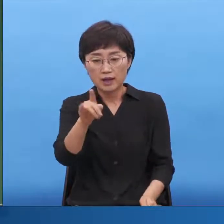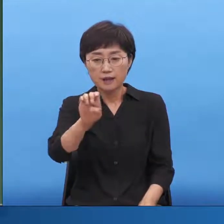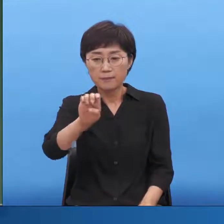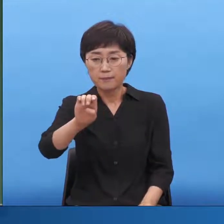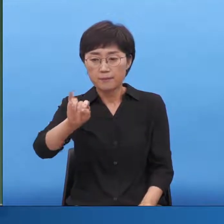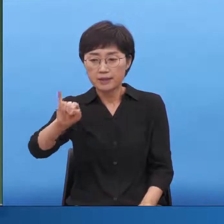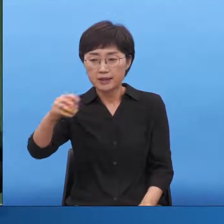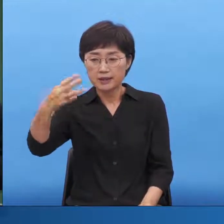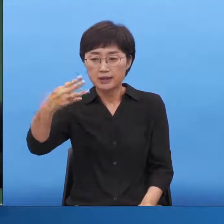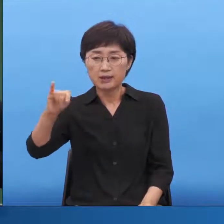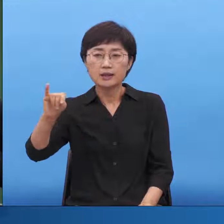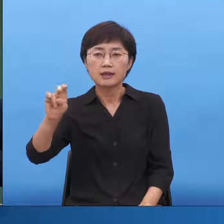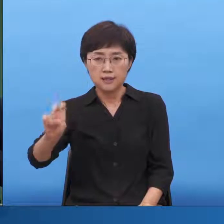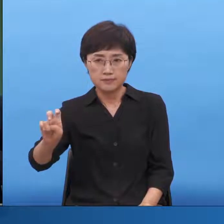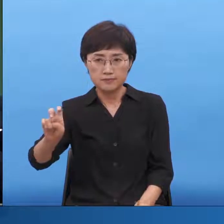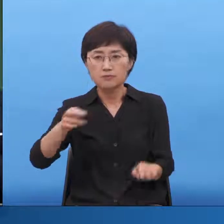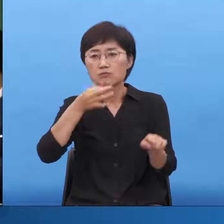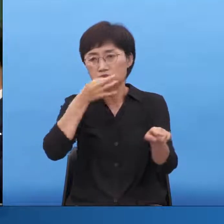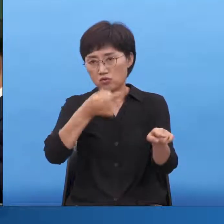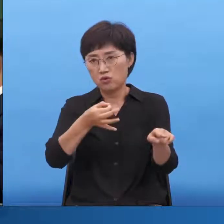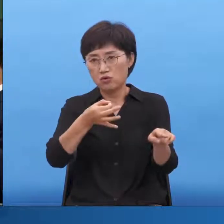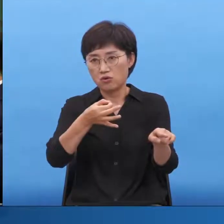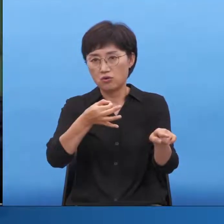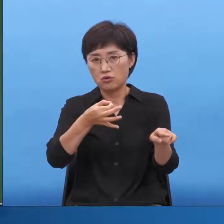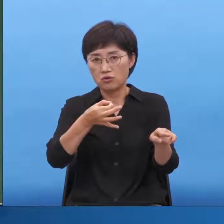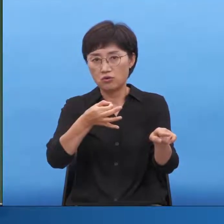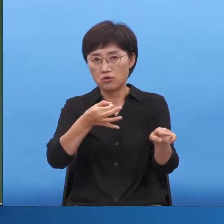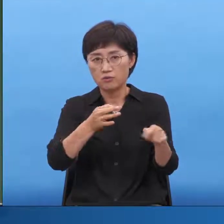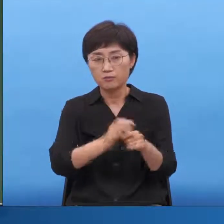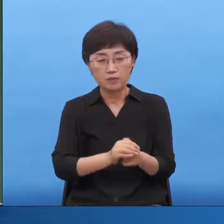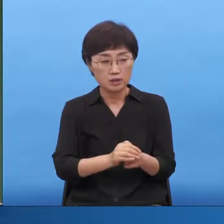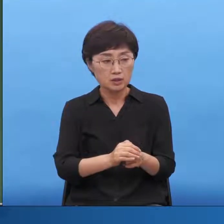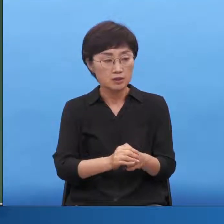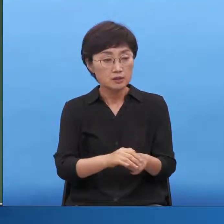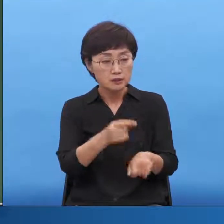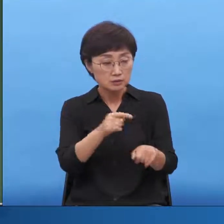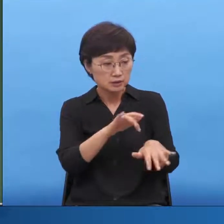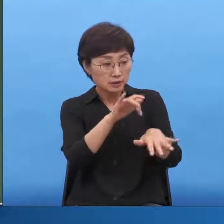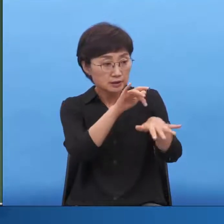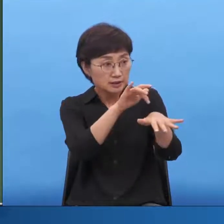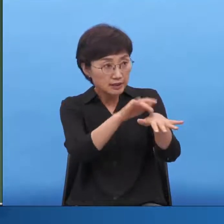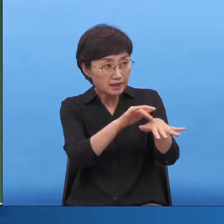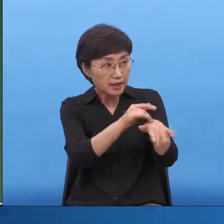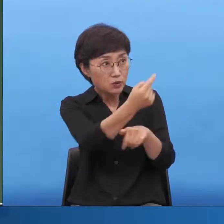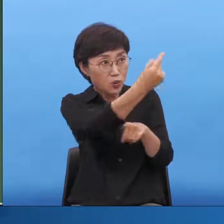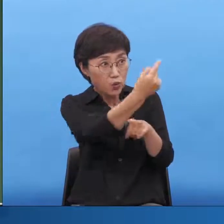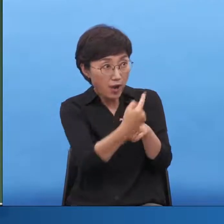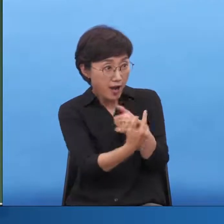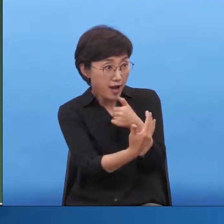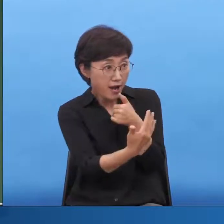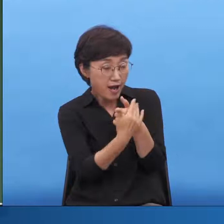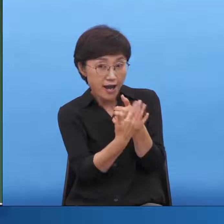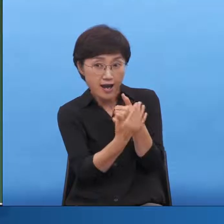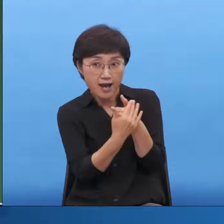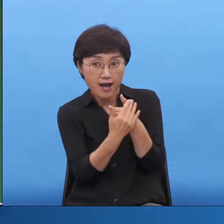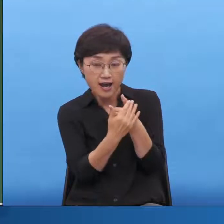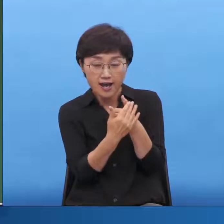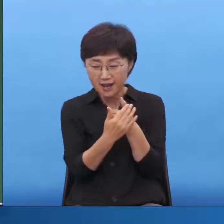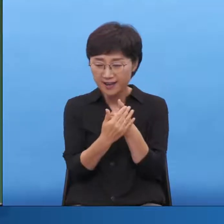네피림이라고 합니다. 把这个叫做拿非利。 그러니까 잘될 수밖에 없고 망할 수밖에 없잖아요.